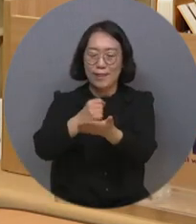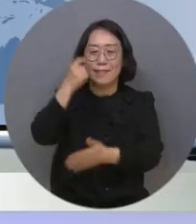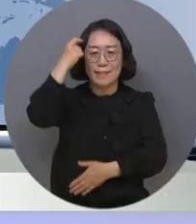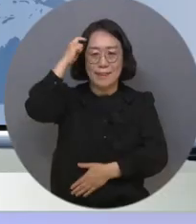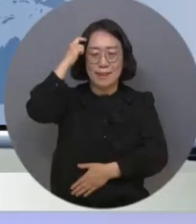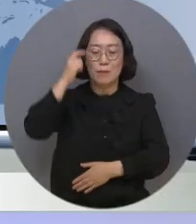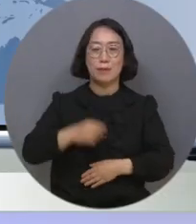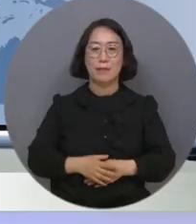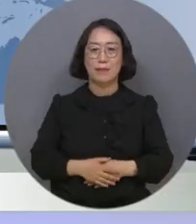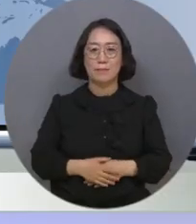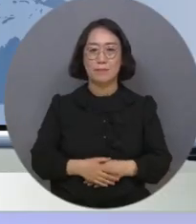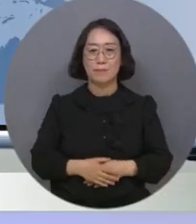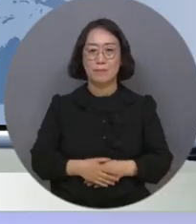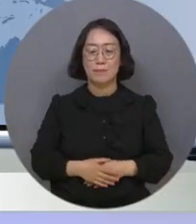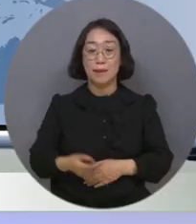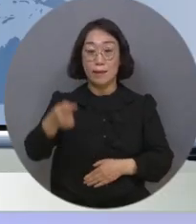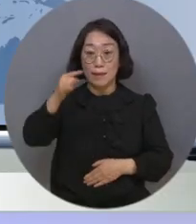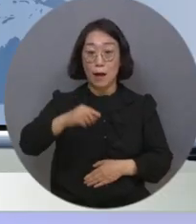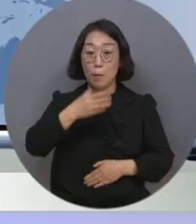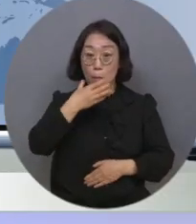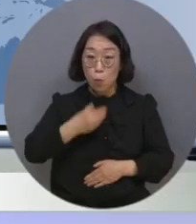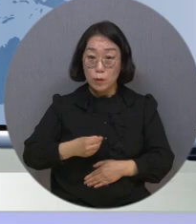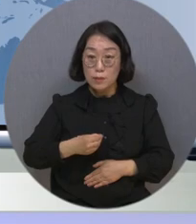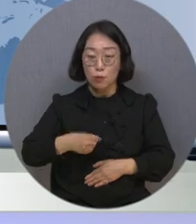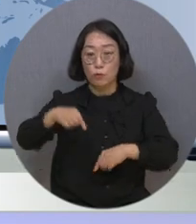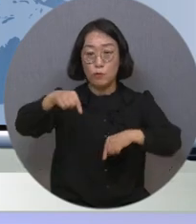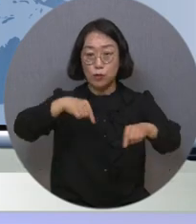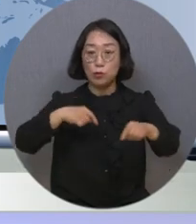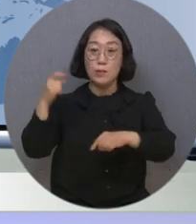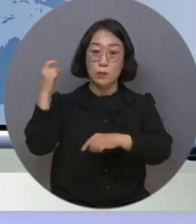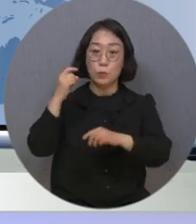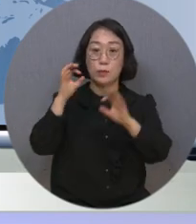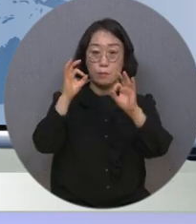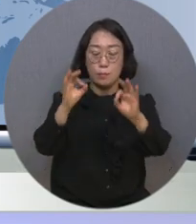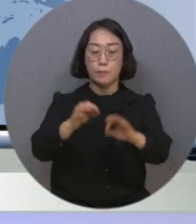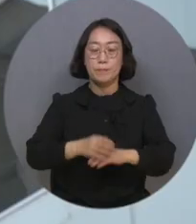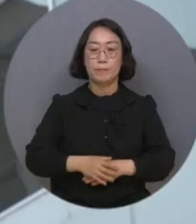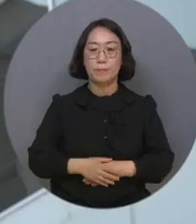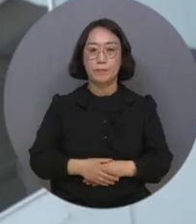듭니다. 이어서 복지계 정책 소식 만나보겠습니다.